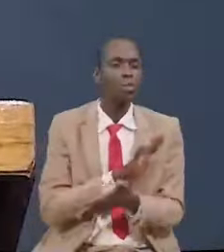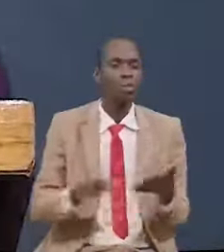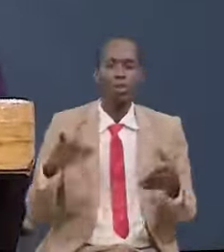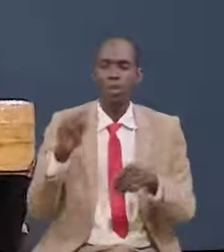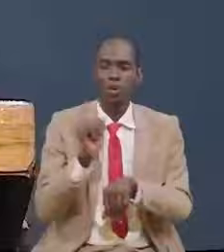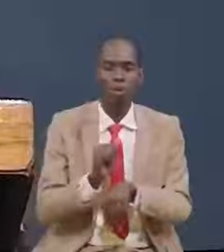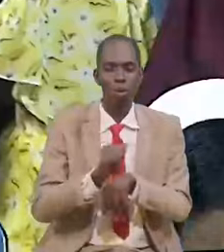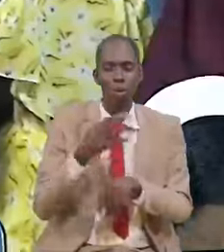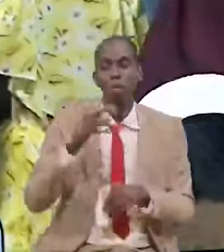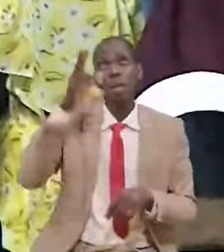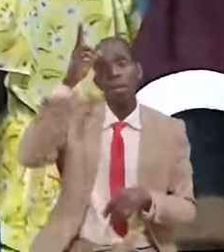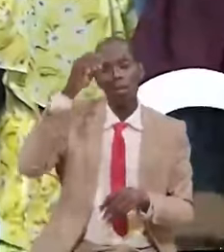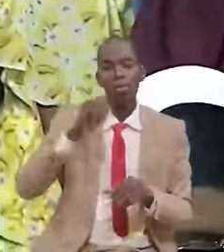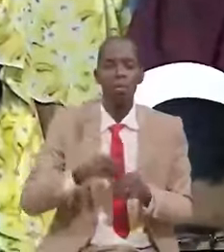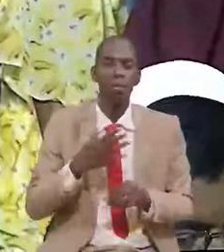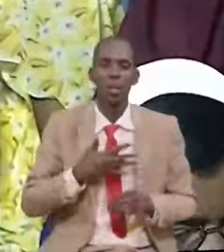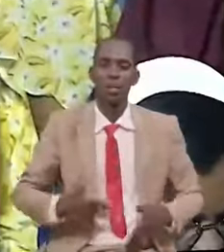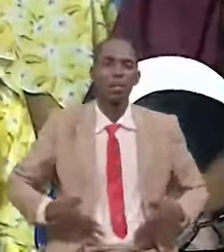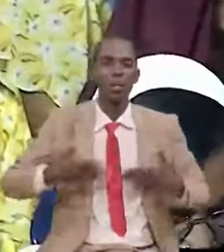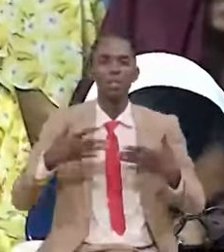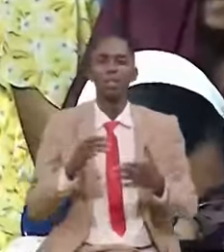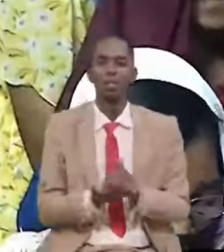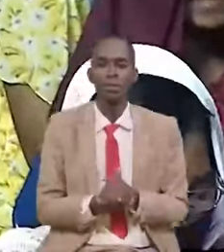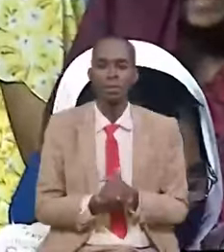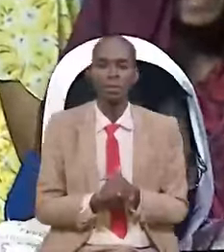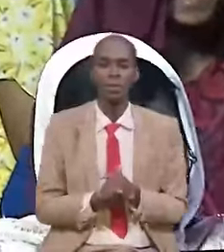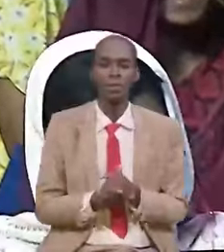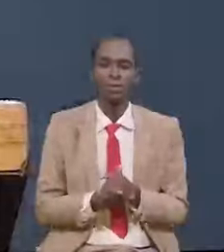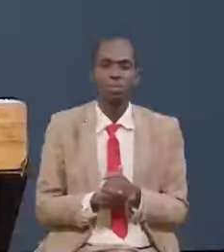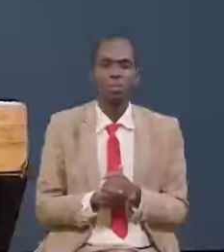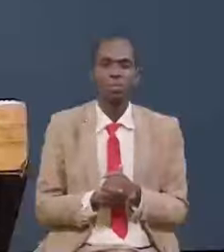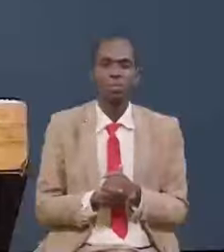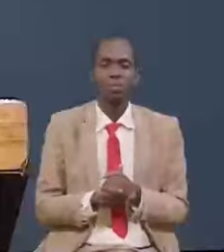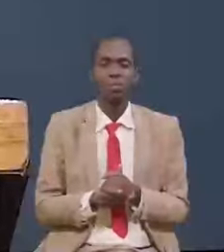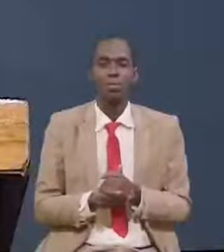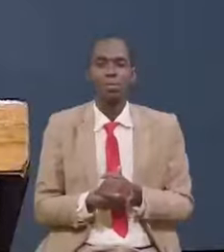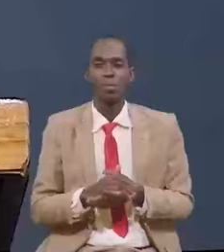Alors détruis aussi les œufs du diable de ma vie.